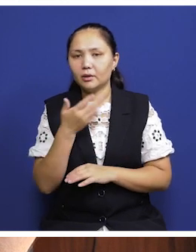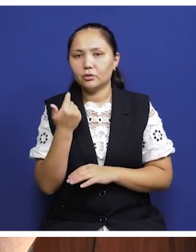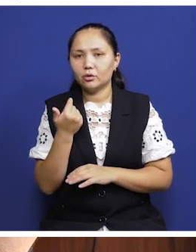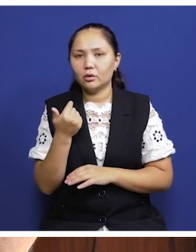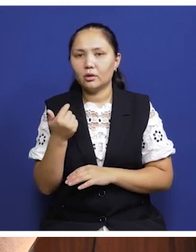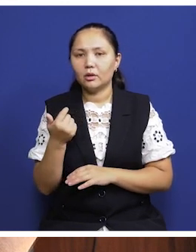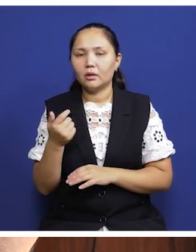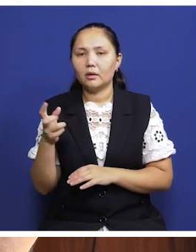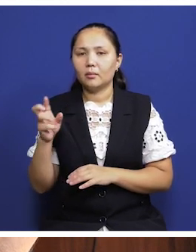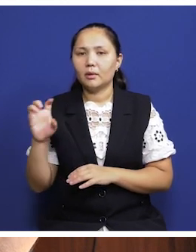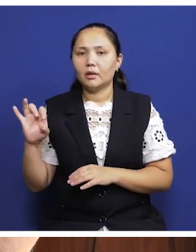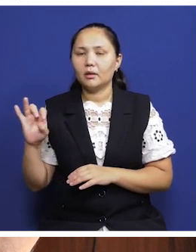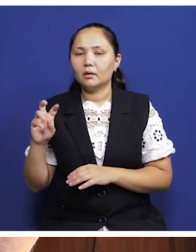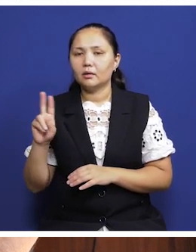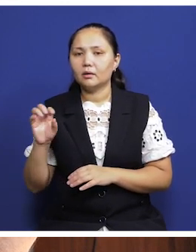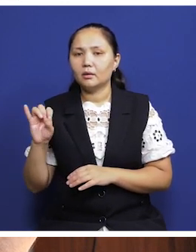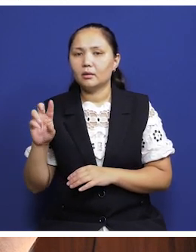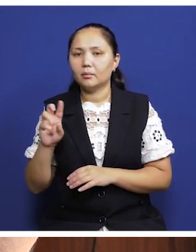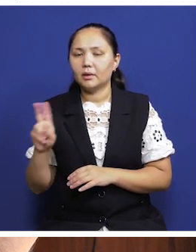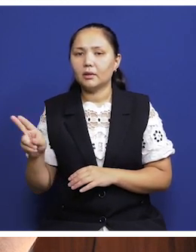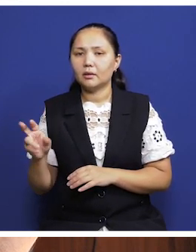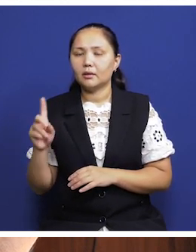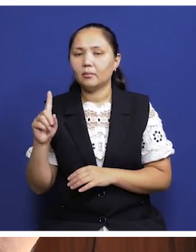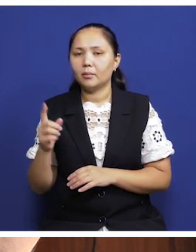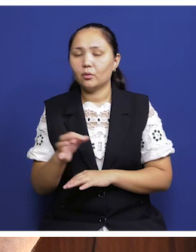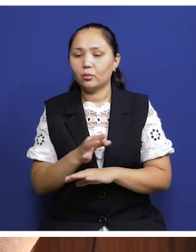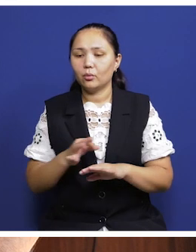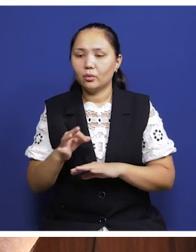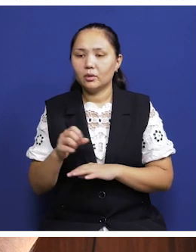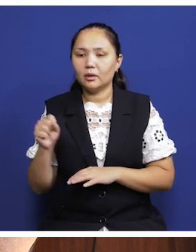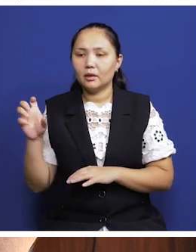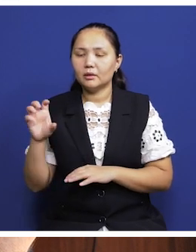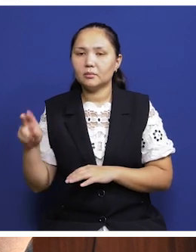Біздің Бәйдібек ауданындағы жалғыз ғана округ бірде бір аяс болатын адам жоқ бізде.